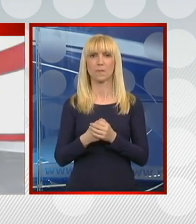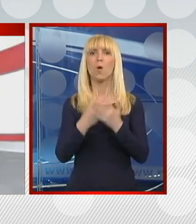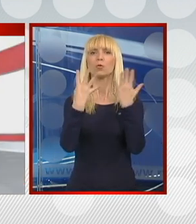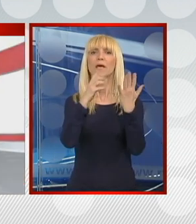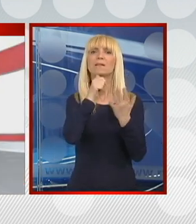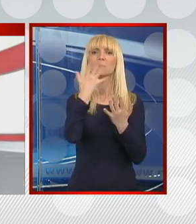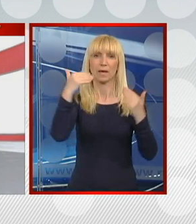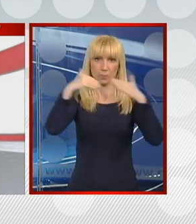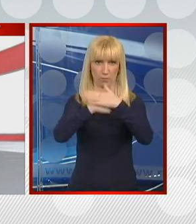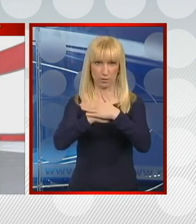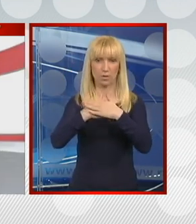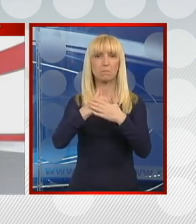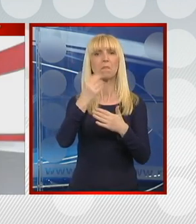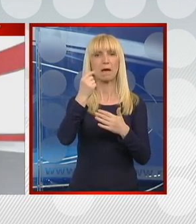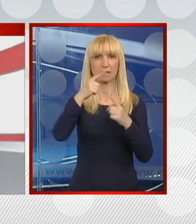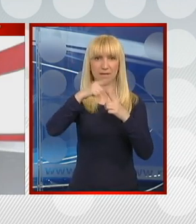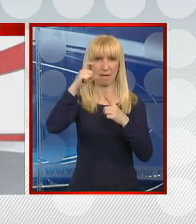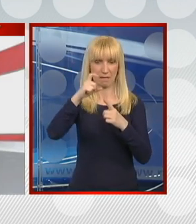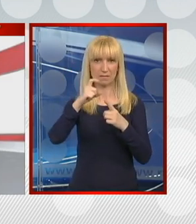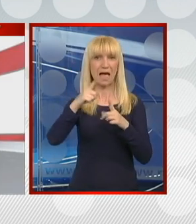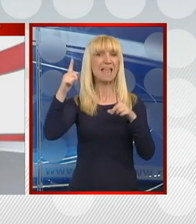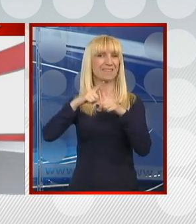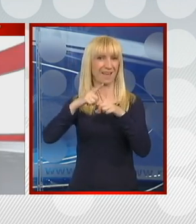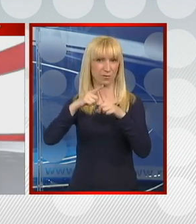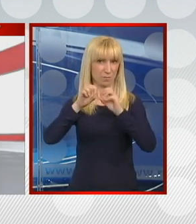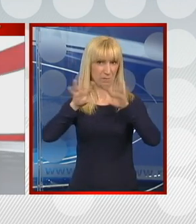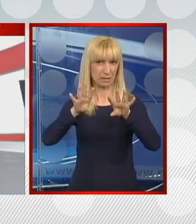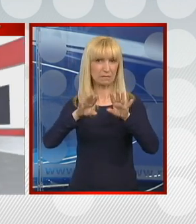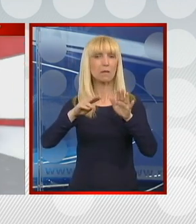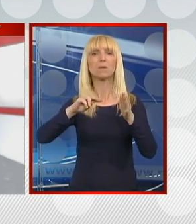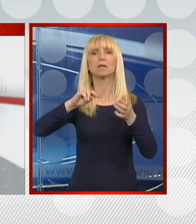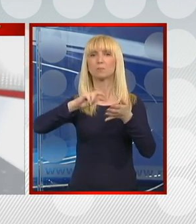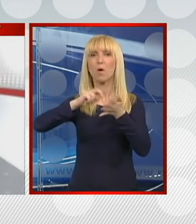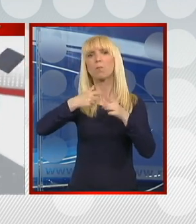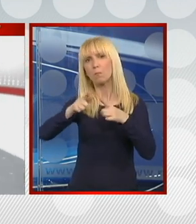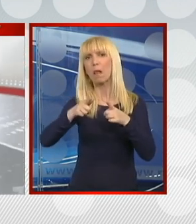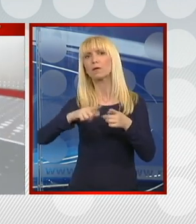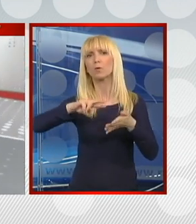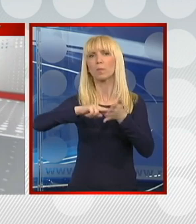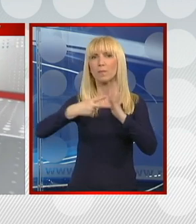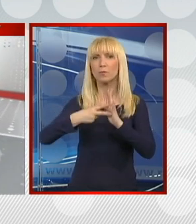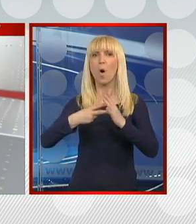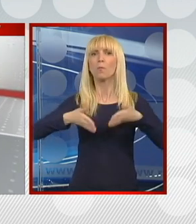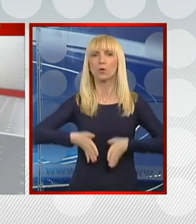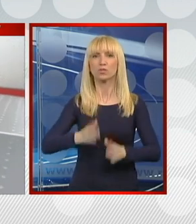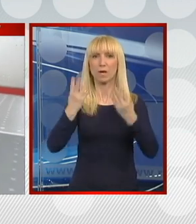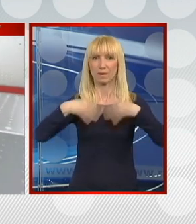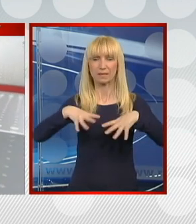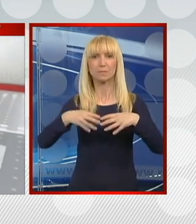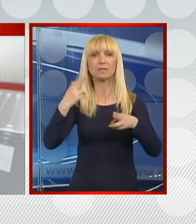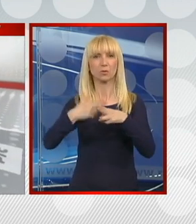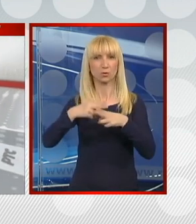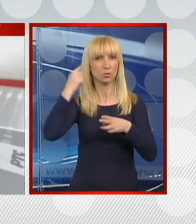Od 21 sat 5 minuta na RTS-u Teleton, namenjen opremanju porodilišta aparatima za dijagnostiku sluha